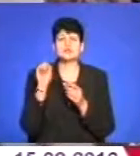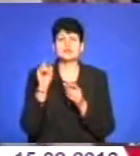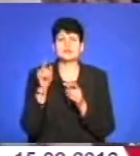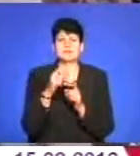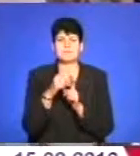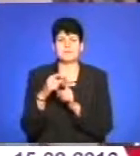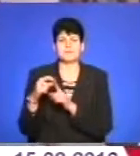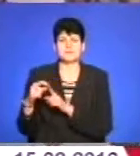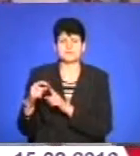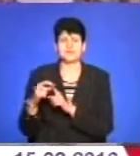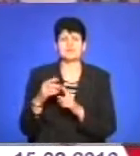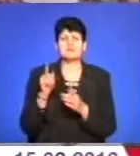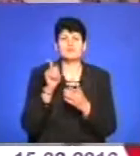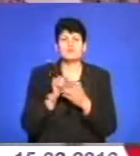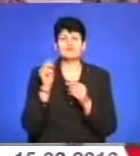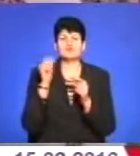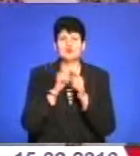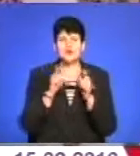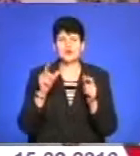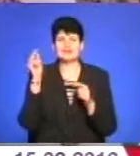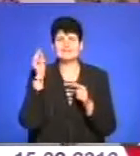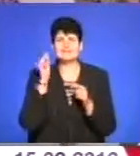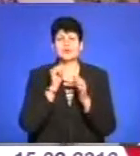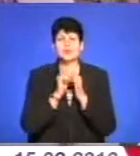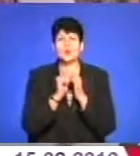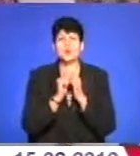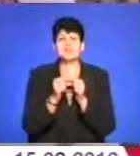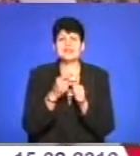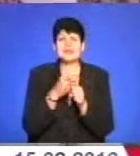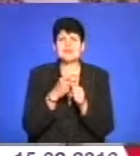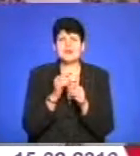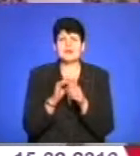Вони повинні в школі вчити їх кожне ім'я і